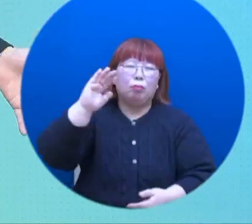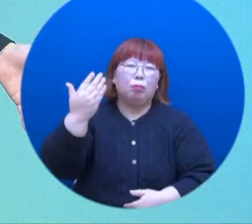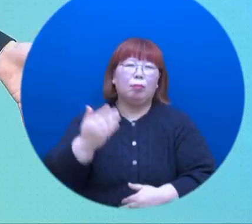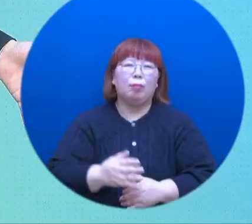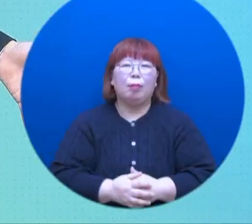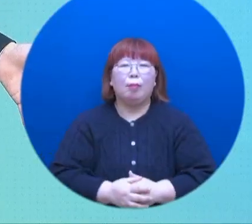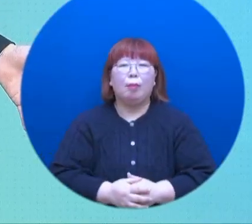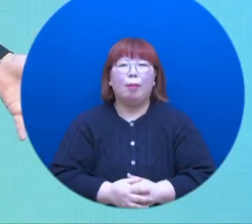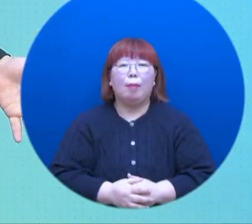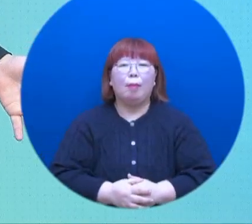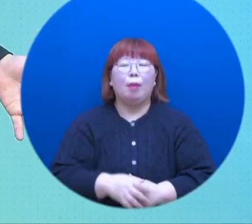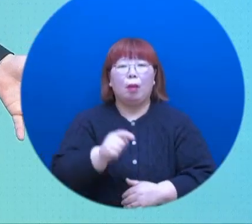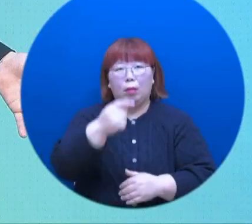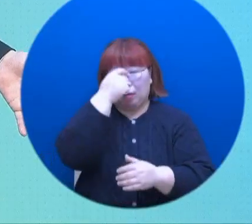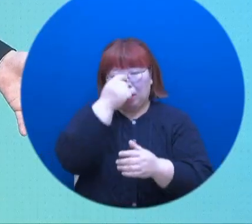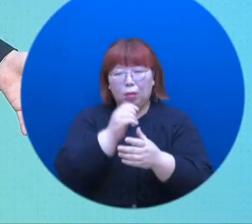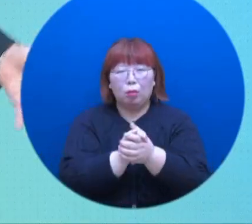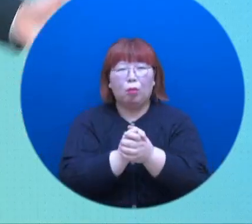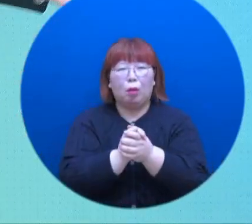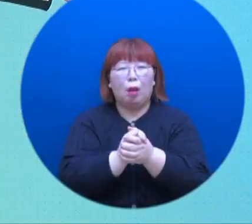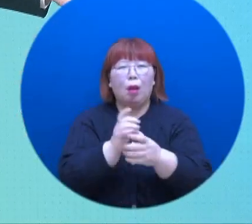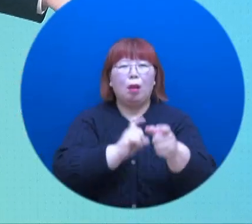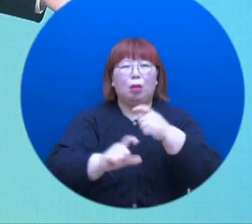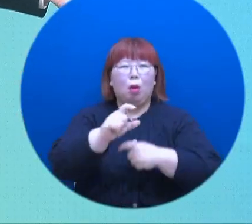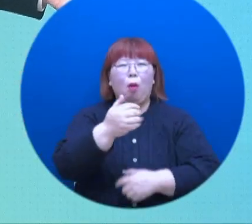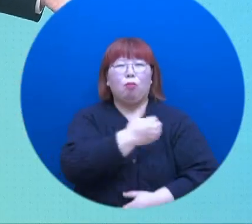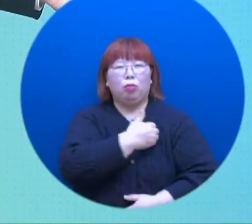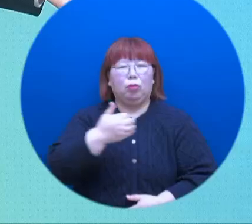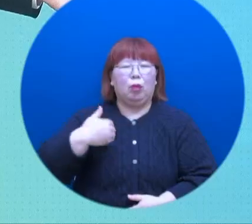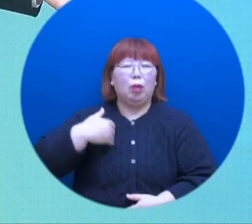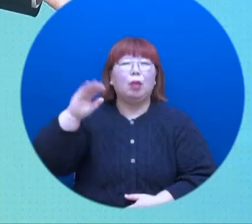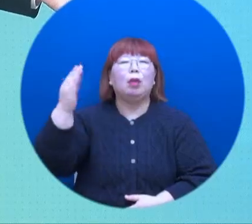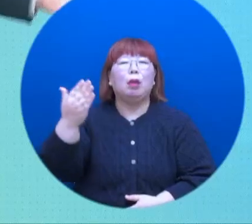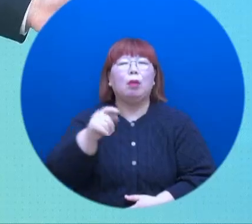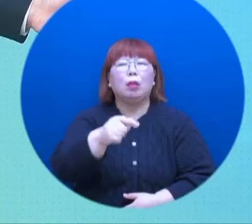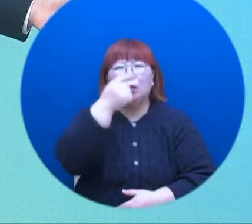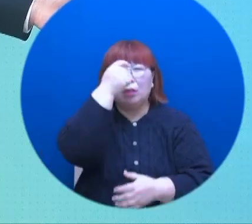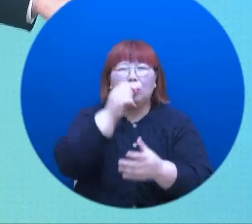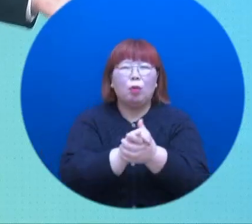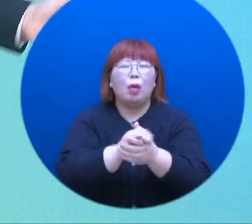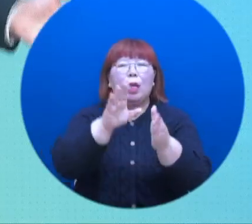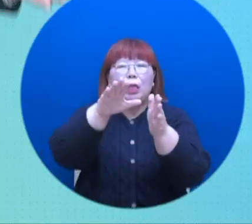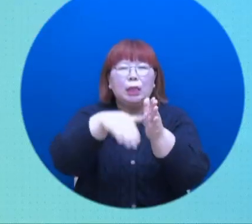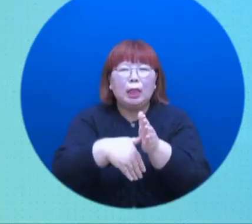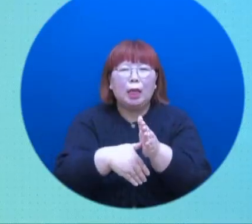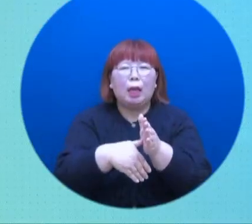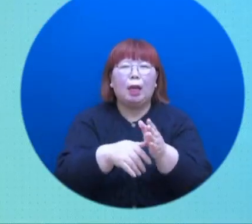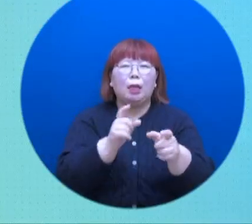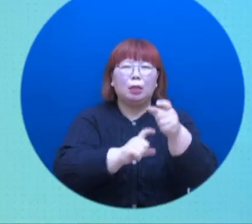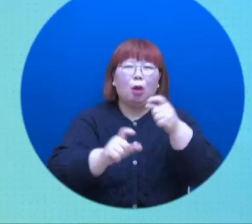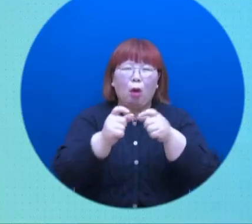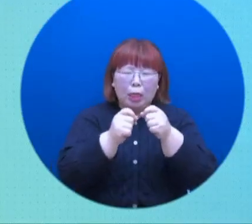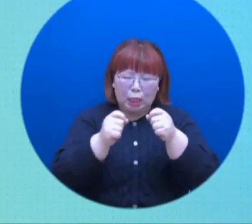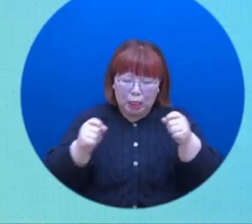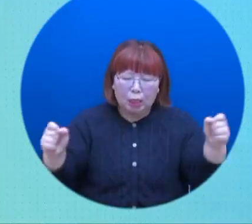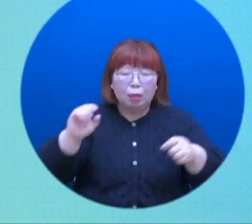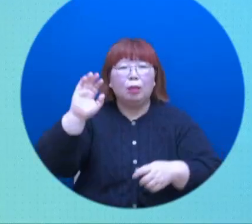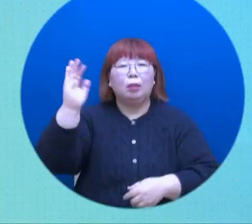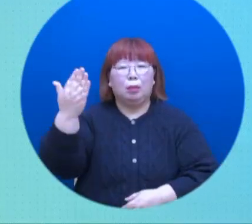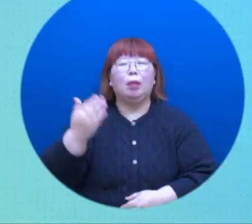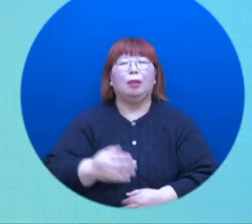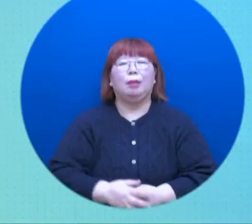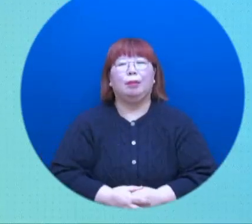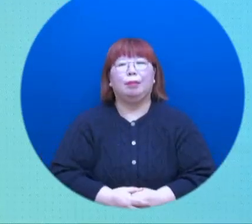것입니다. 그 기도가 더 풍성해질 것입니다. 그 기도의 시간들이 더 길어지게 될